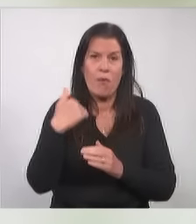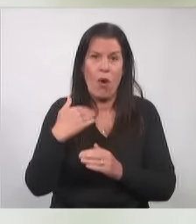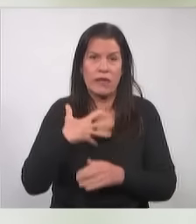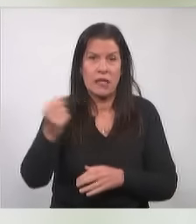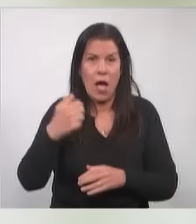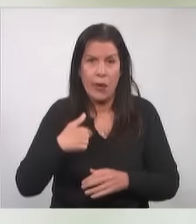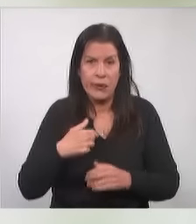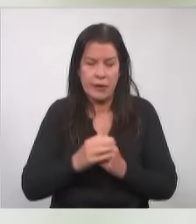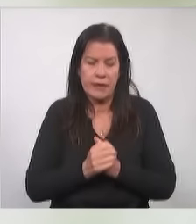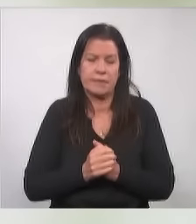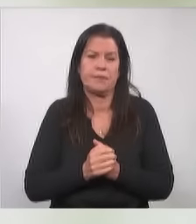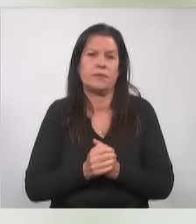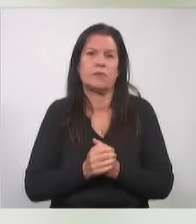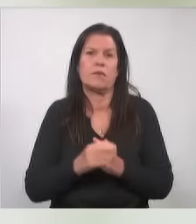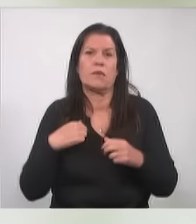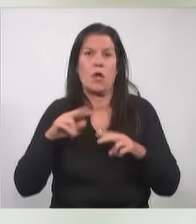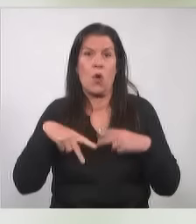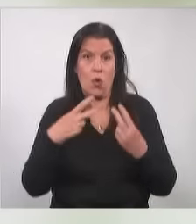לתחנה, אוספים אותו